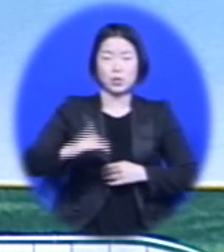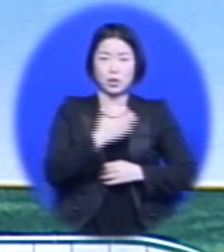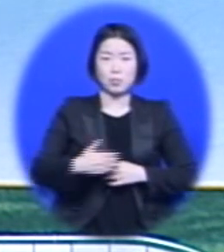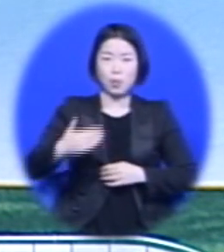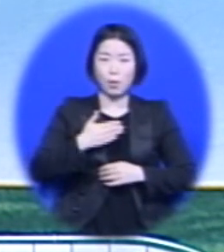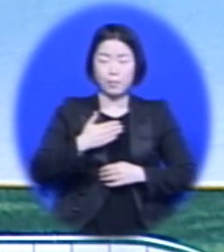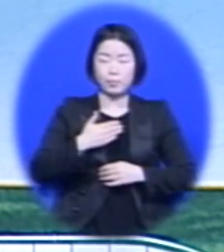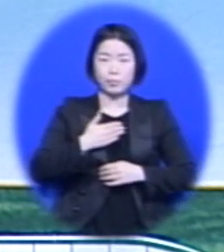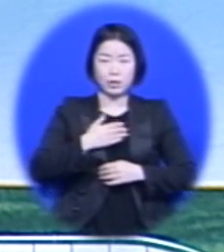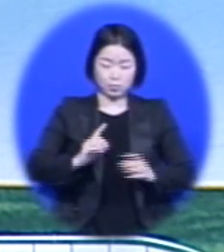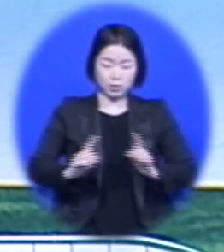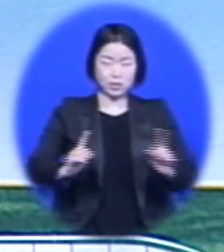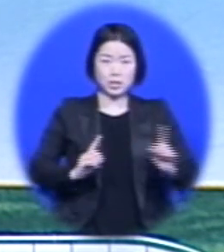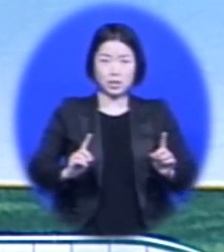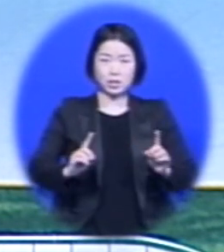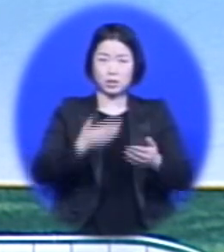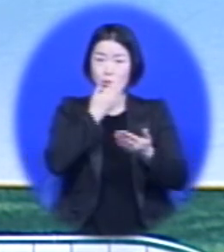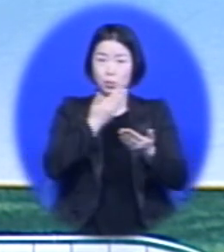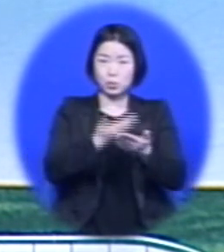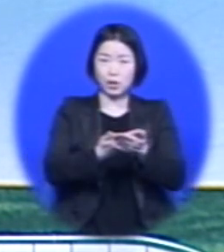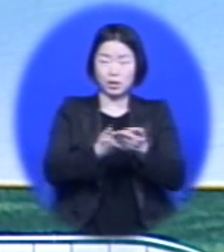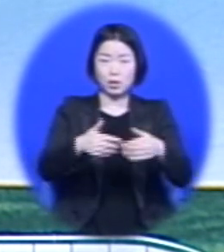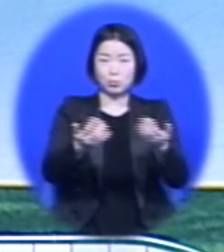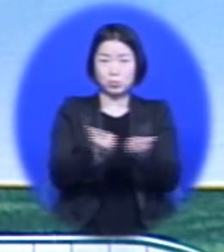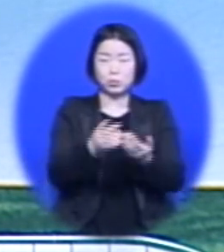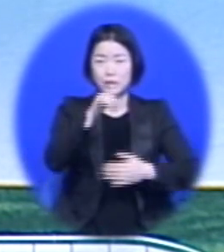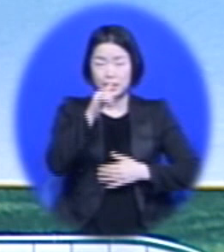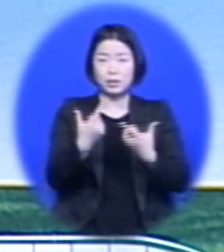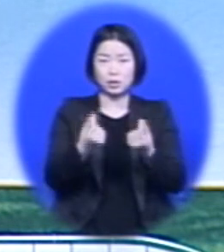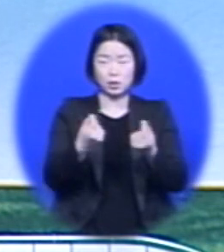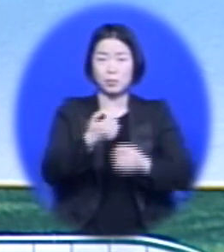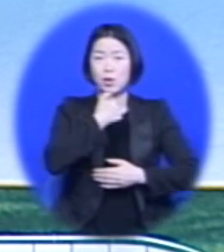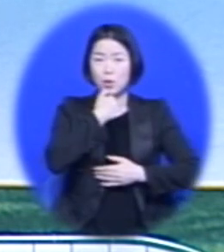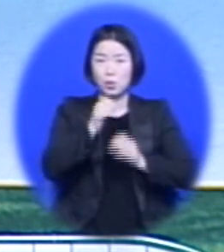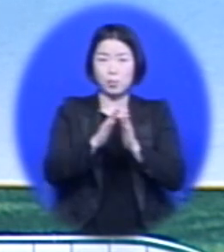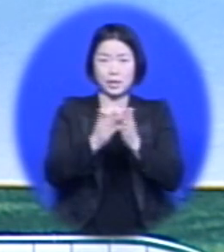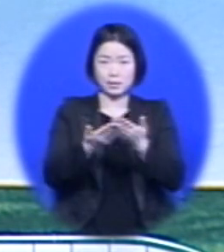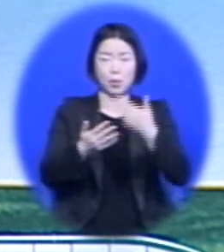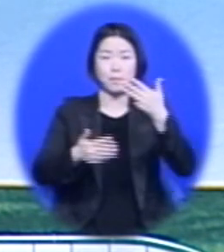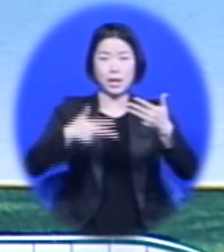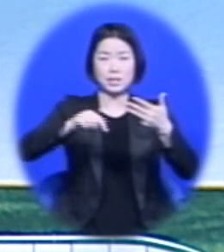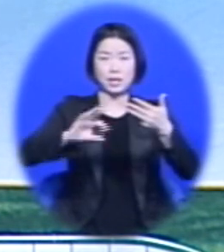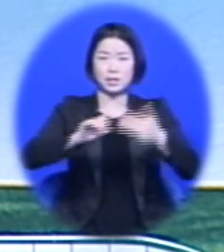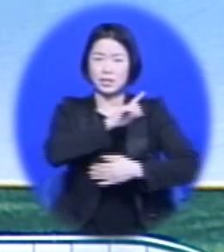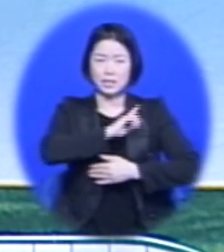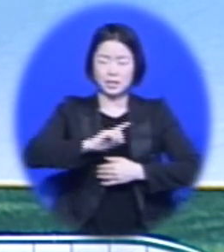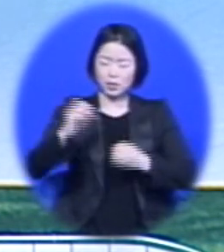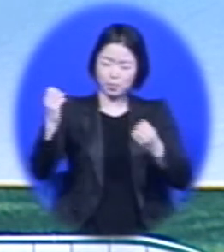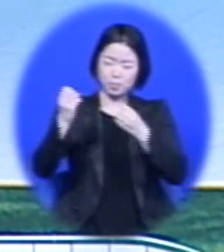지체가 특별히 있듯이 이 로마서 8장은 성경 중에서 가장 환히 빛나는